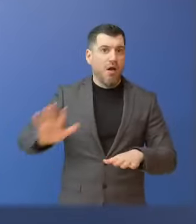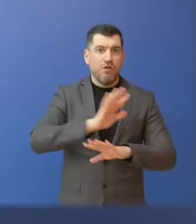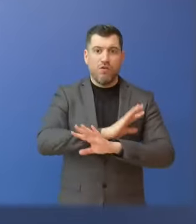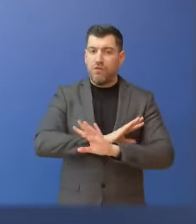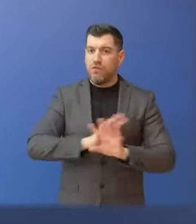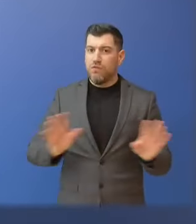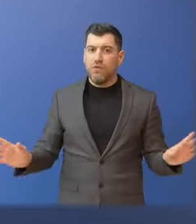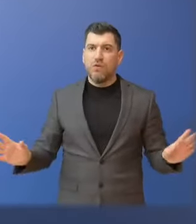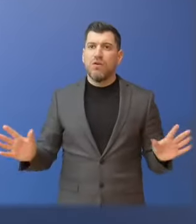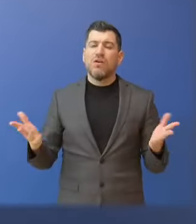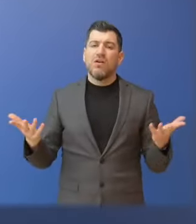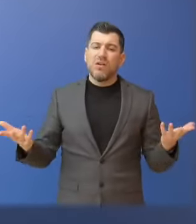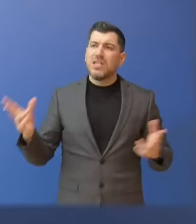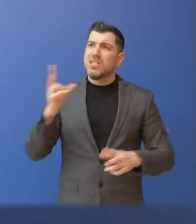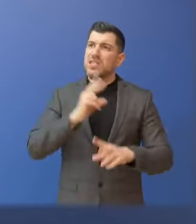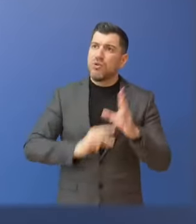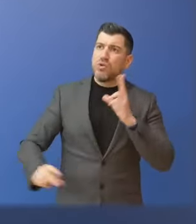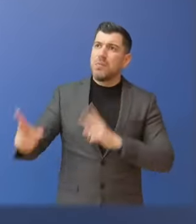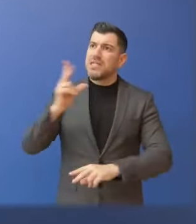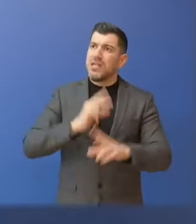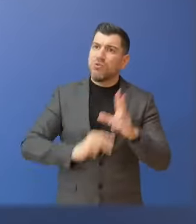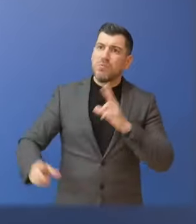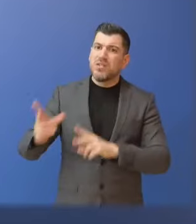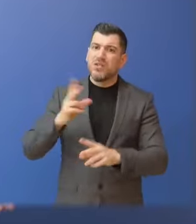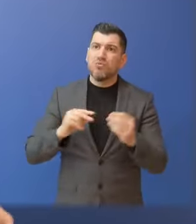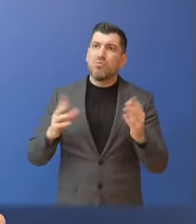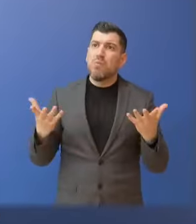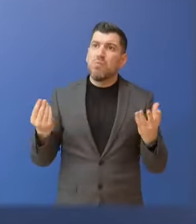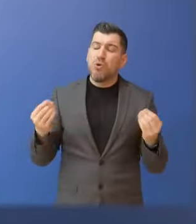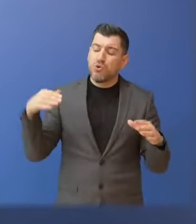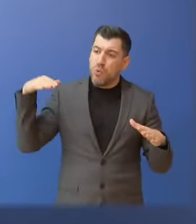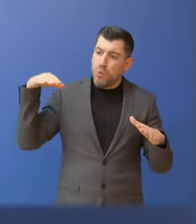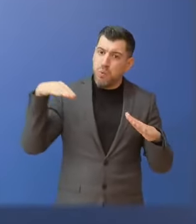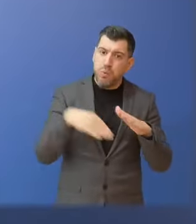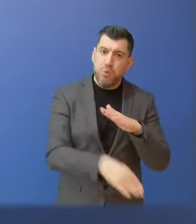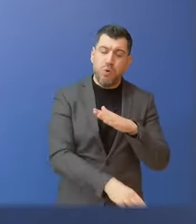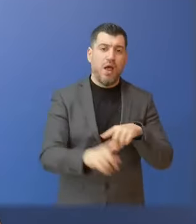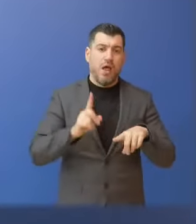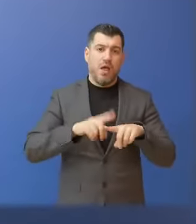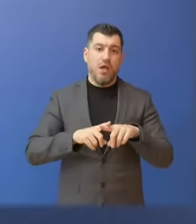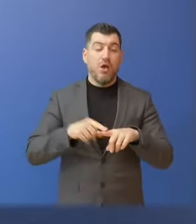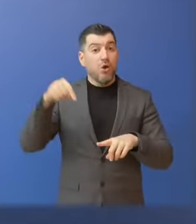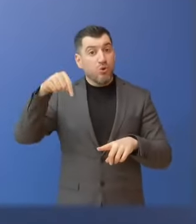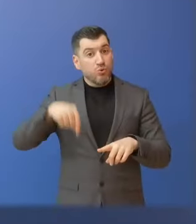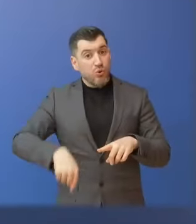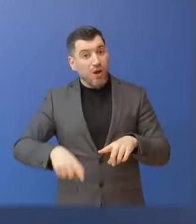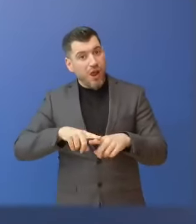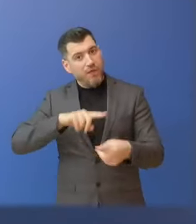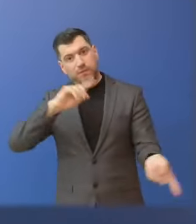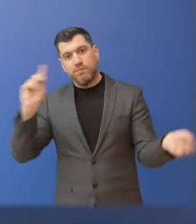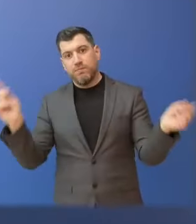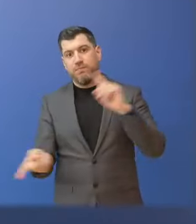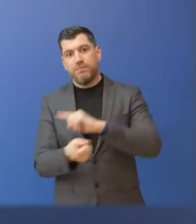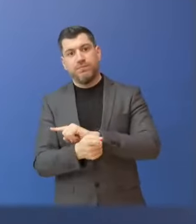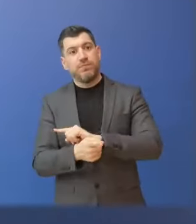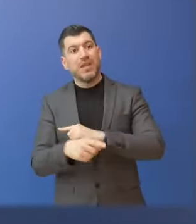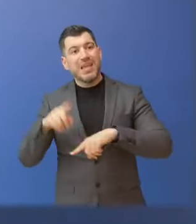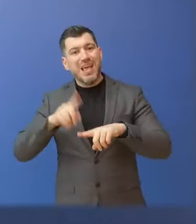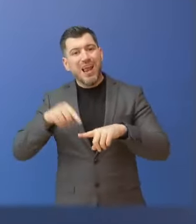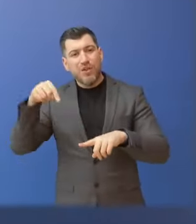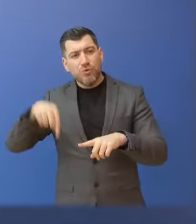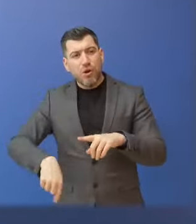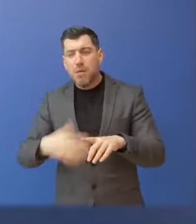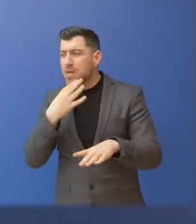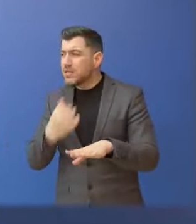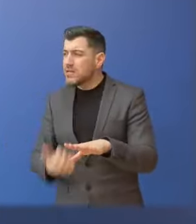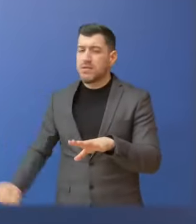να συζητήσουμε το αρνητικό παράδειγμα της ελλάδας αυτή ήταν η πραγματικότητα και πλέον η ελλάδα πρωταγωνιστεί μέσα σε πολλά προβλήματα σε πολύ μεγάλες